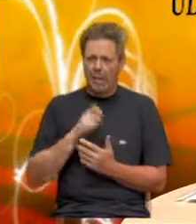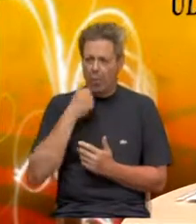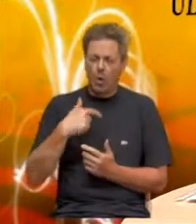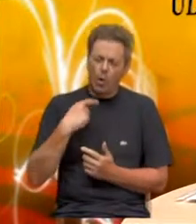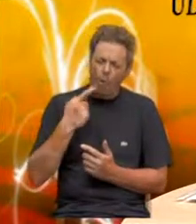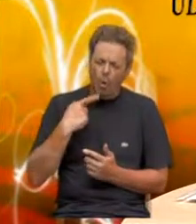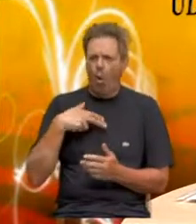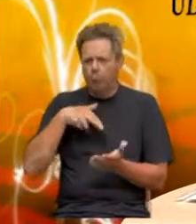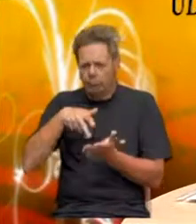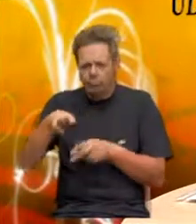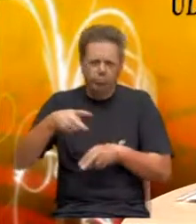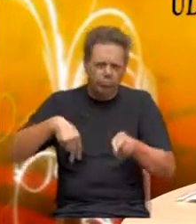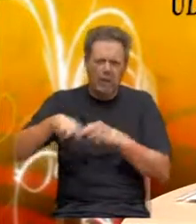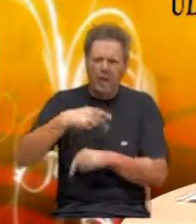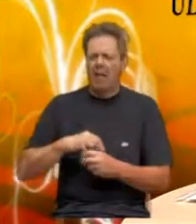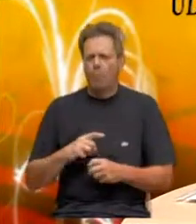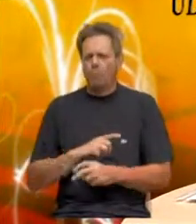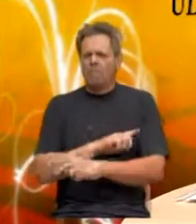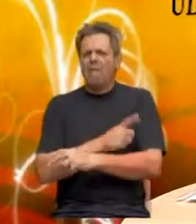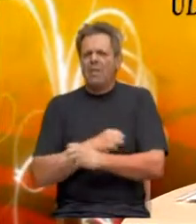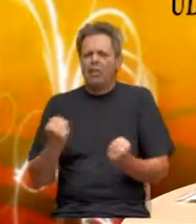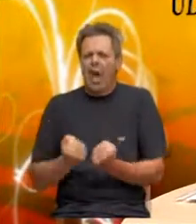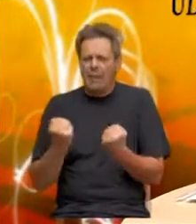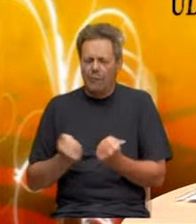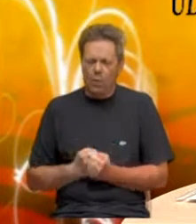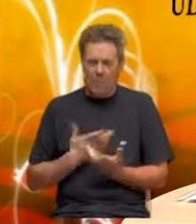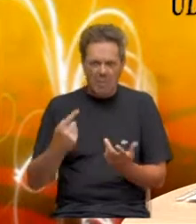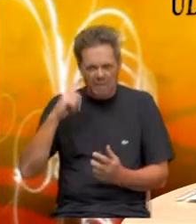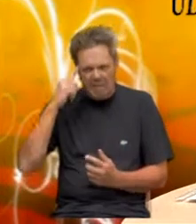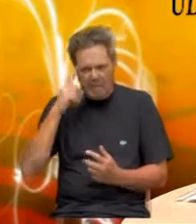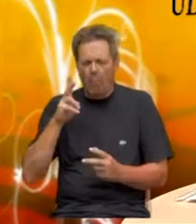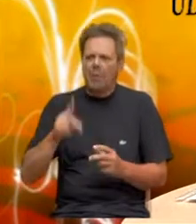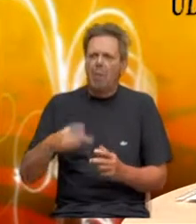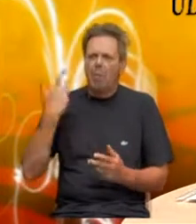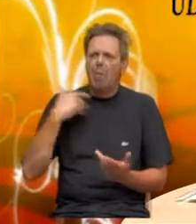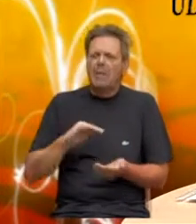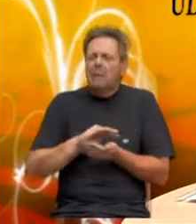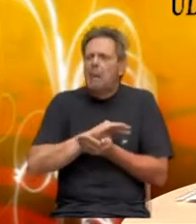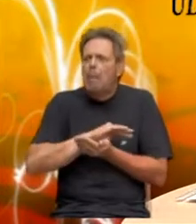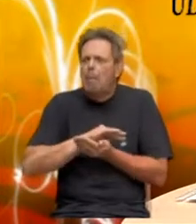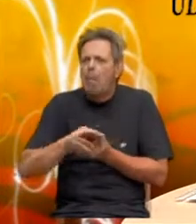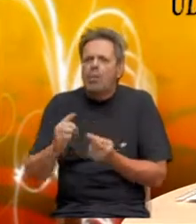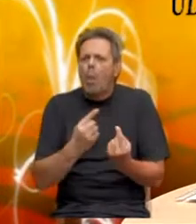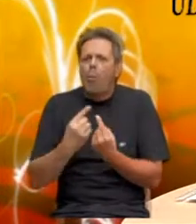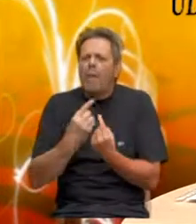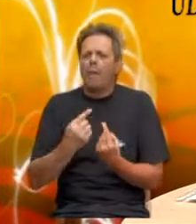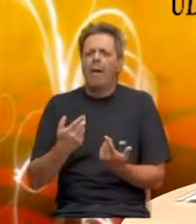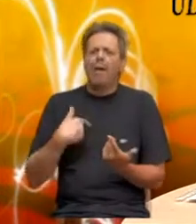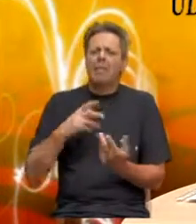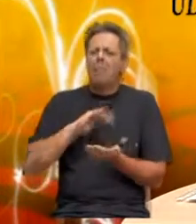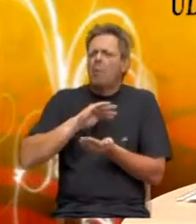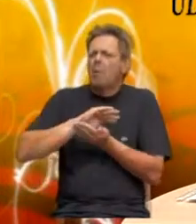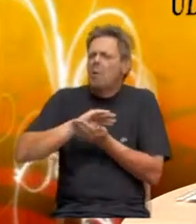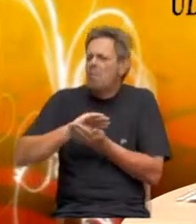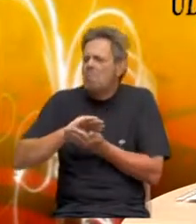kretanju ili tako, fizičkoj aktivnosti. Svi si zamišljamo da moramo imati neke posebne uvjete, da moramo imati posebne